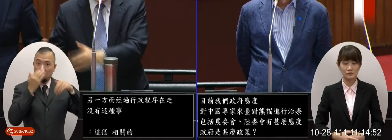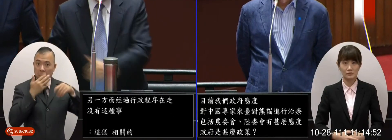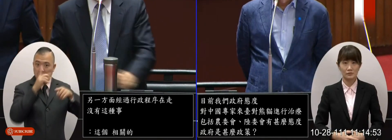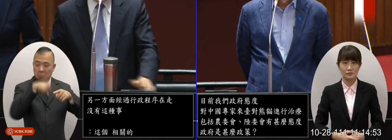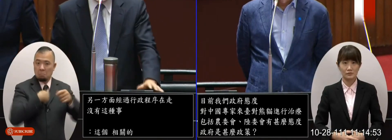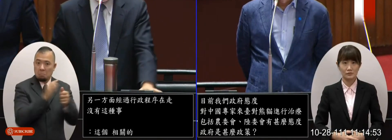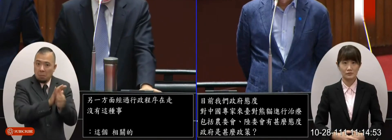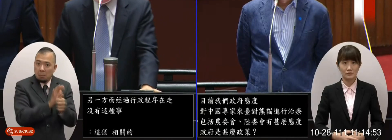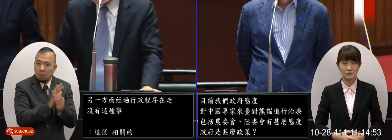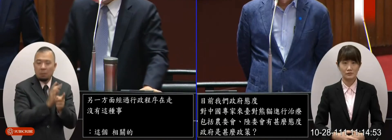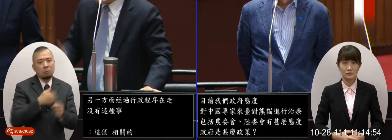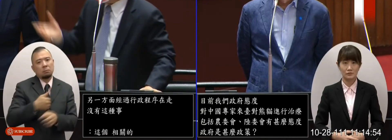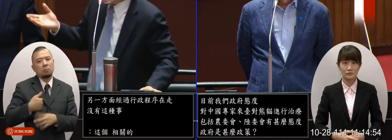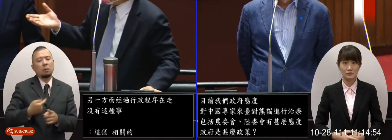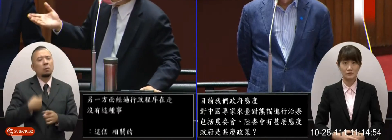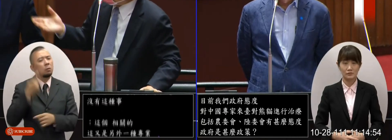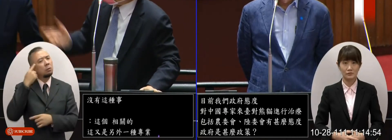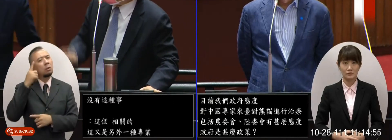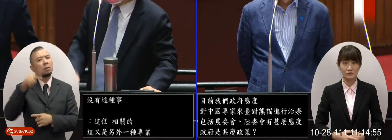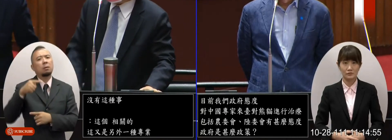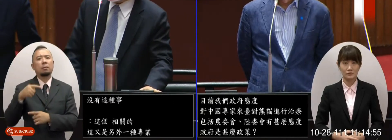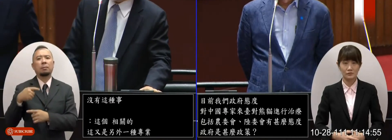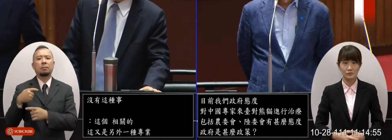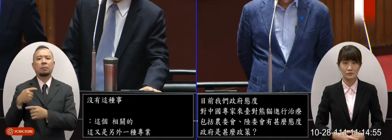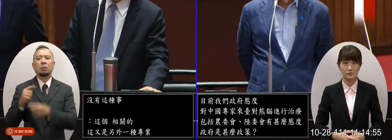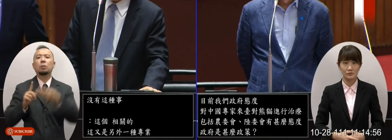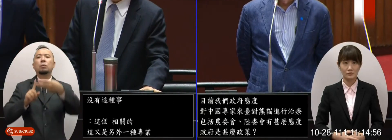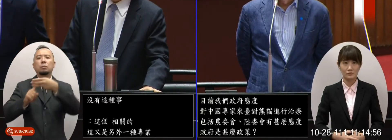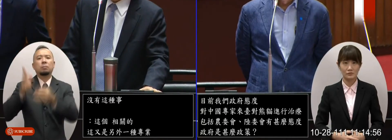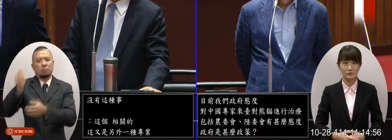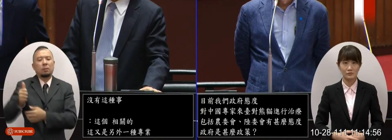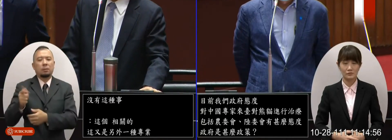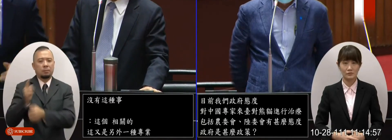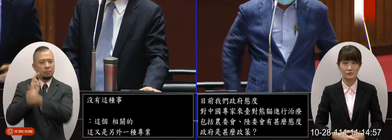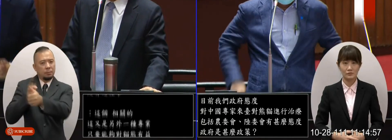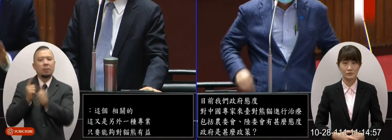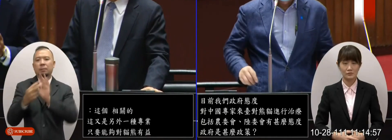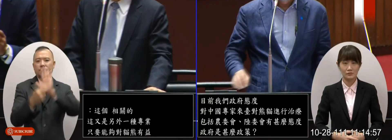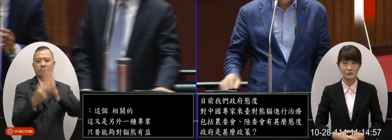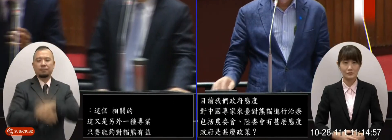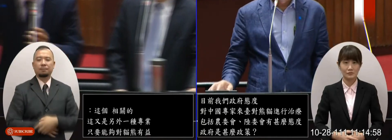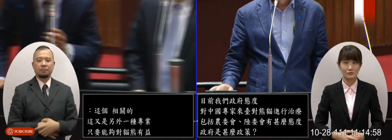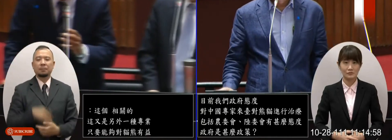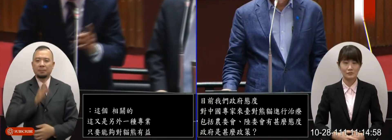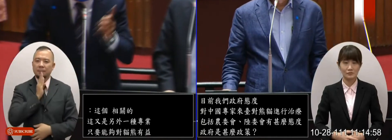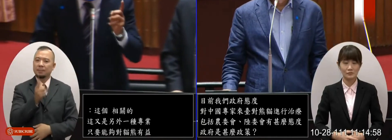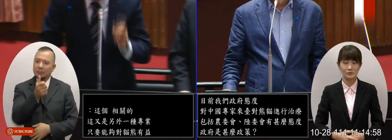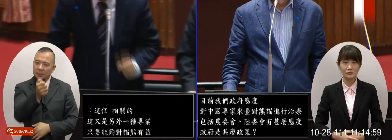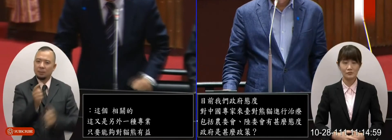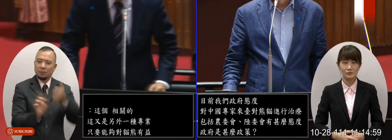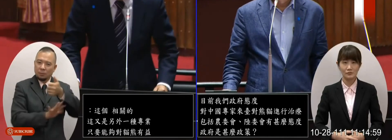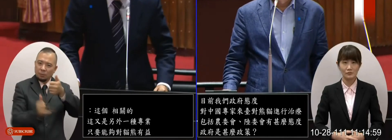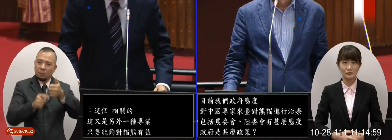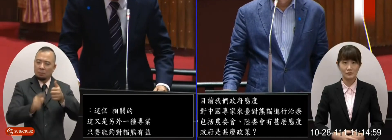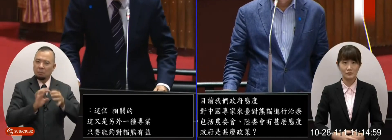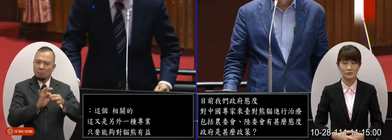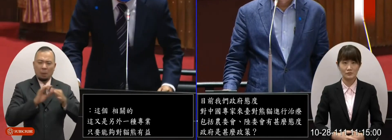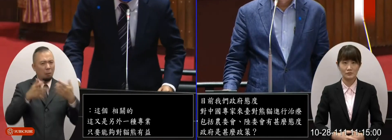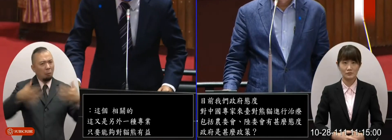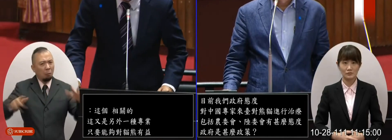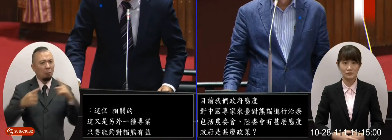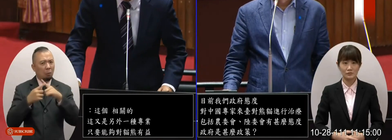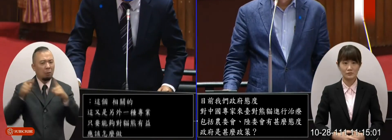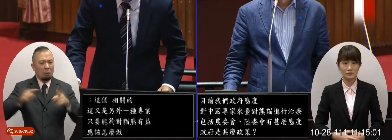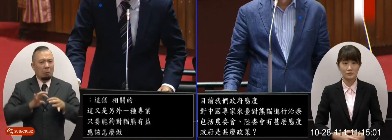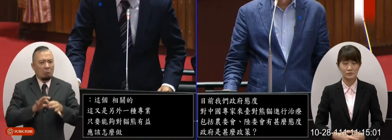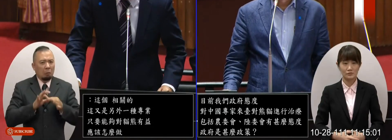这个我们没有任何，我是请诸位跟你报告。 是真的，谢谢委员的这一个关心。其实很多人都非常关心团团的